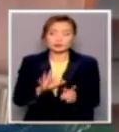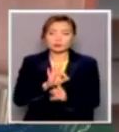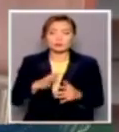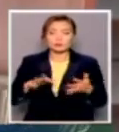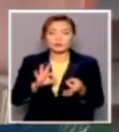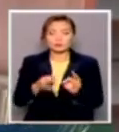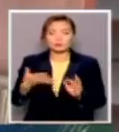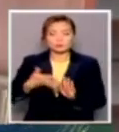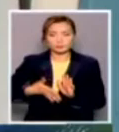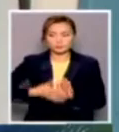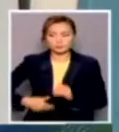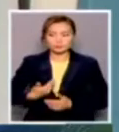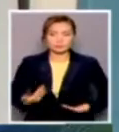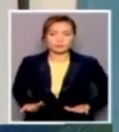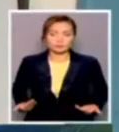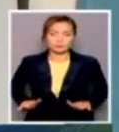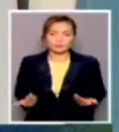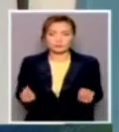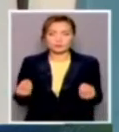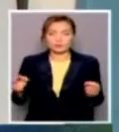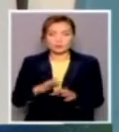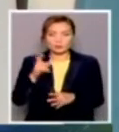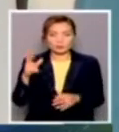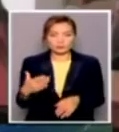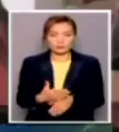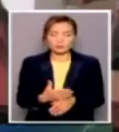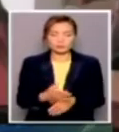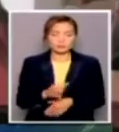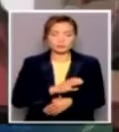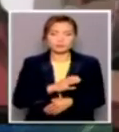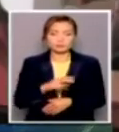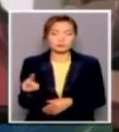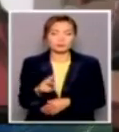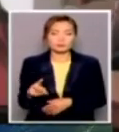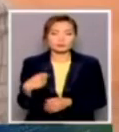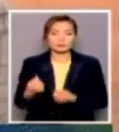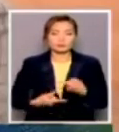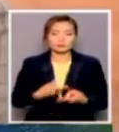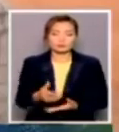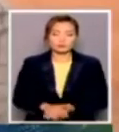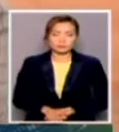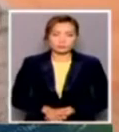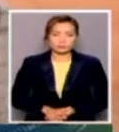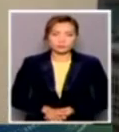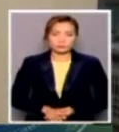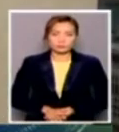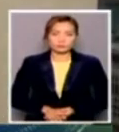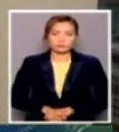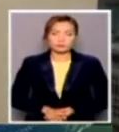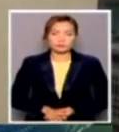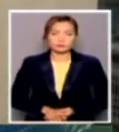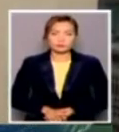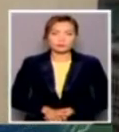более подробного изучения жизни и творчества великого поэта, его богатого литературного наследия.